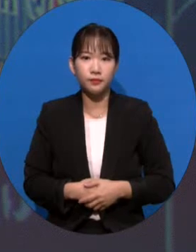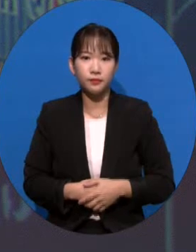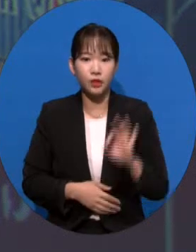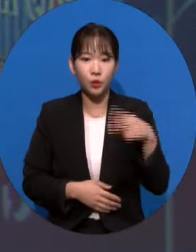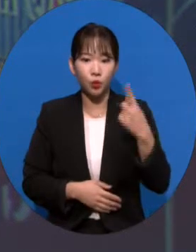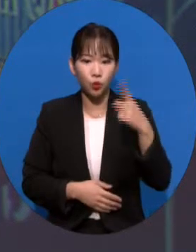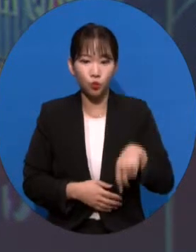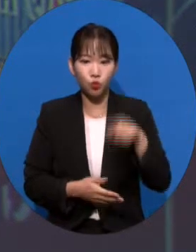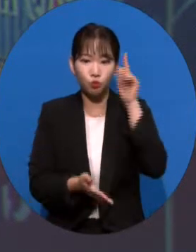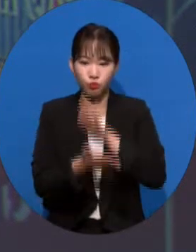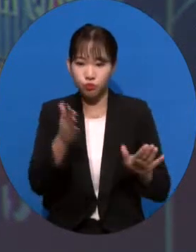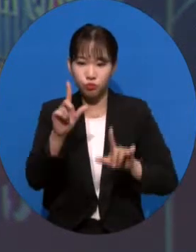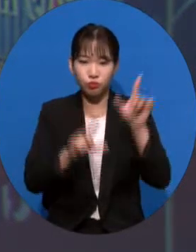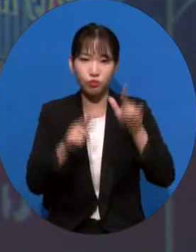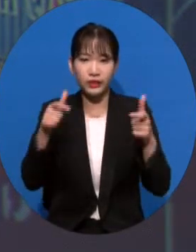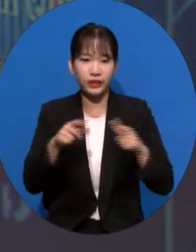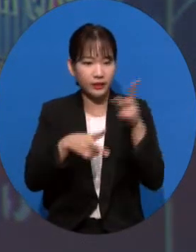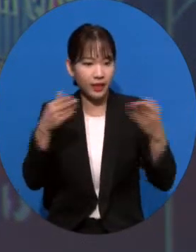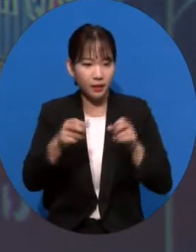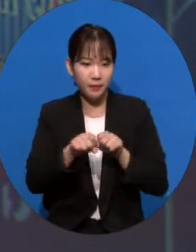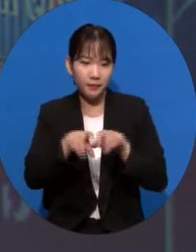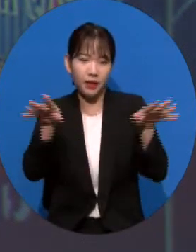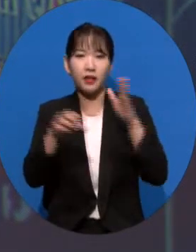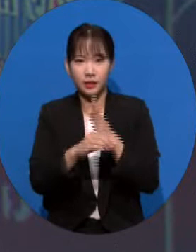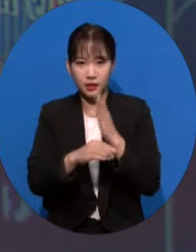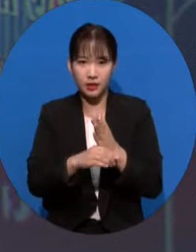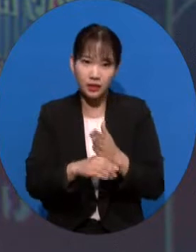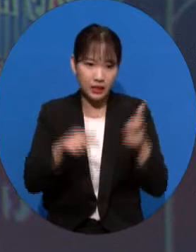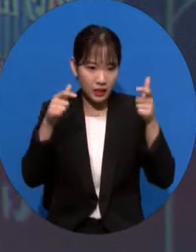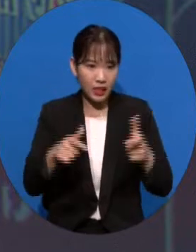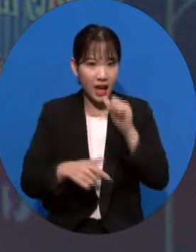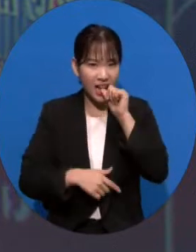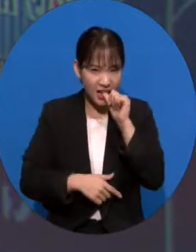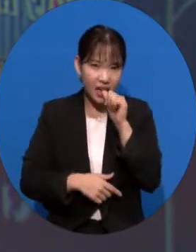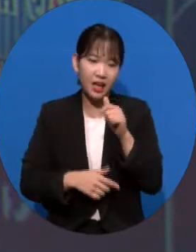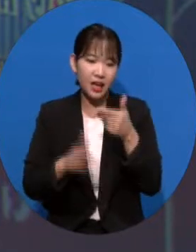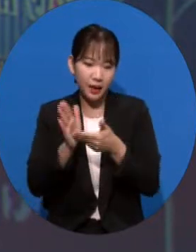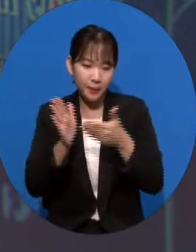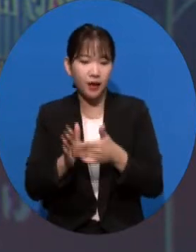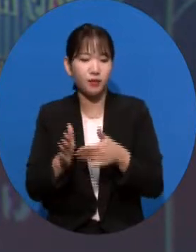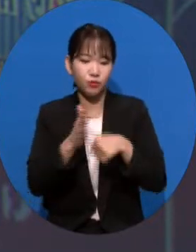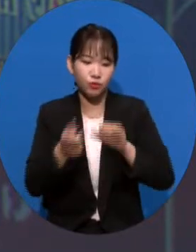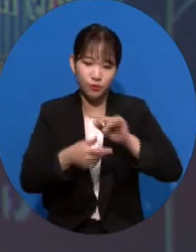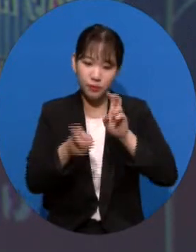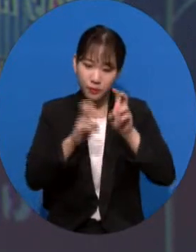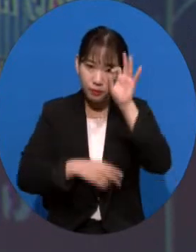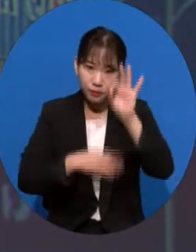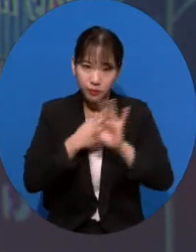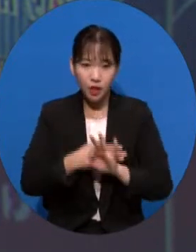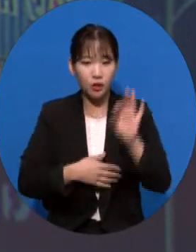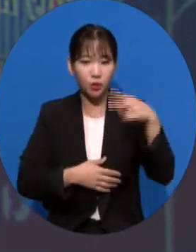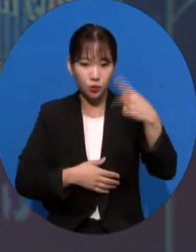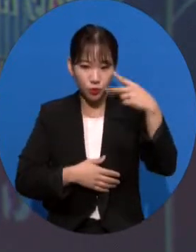요소수 품귀 현상에 지역 산업 전반으로 확산 하고 있는데요 지역의 철광 과 항만 물류 업계의 보면 요소수 공금